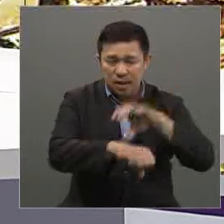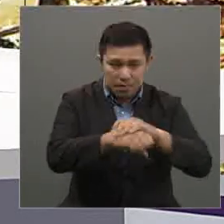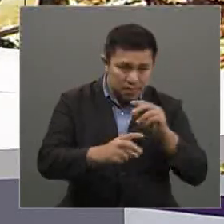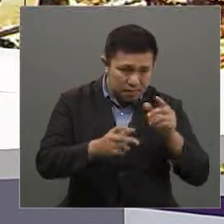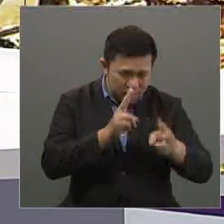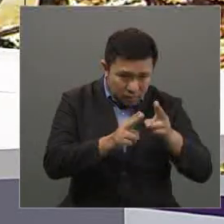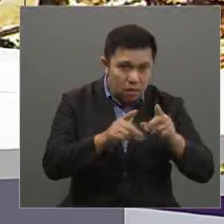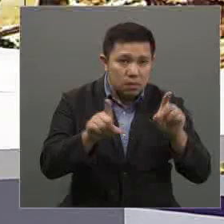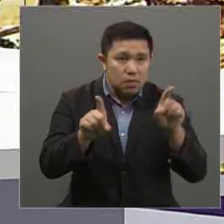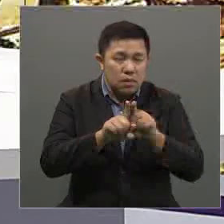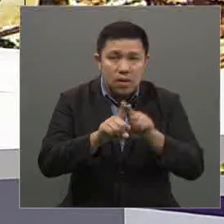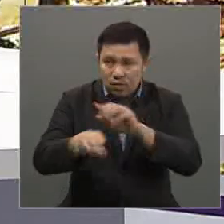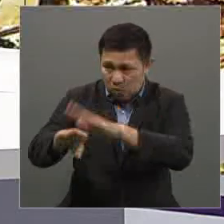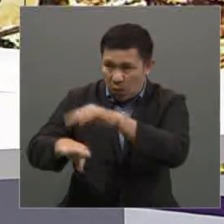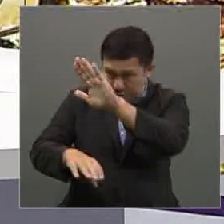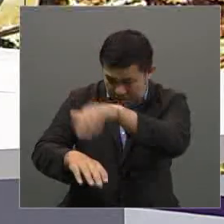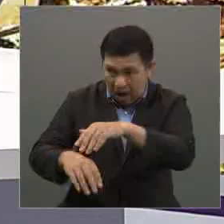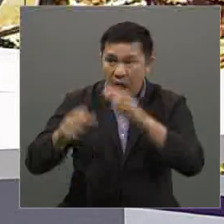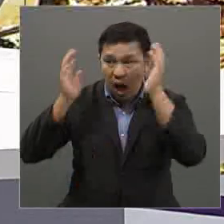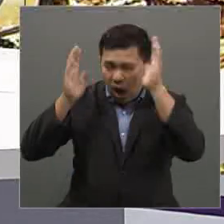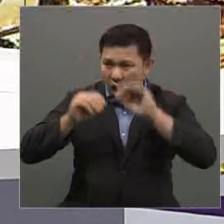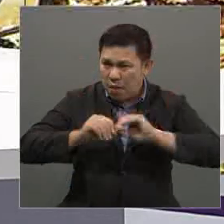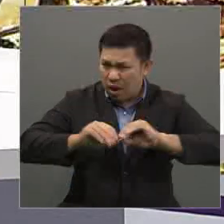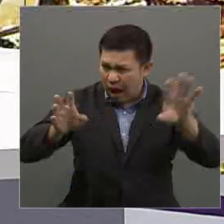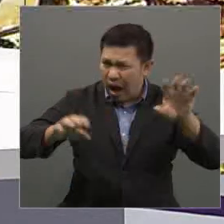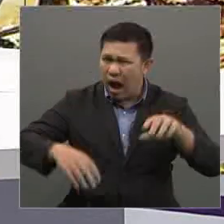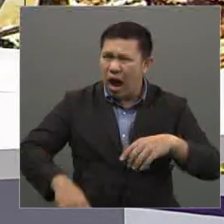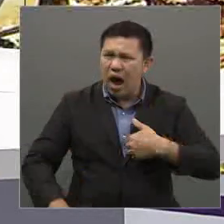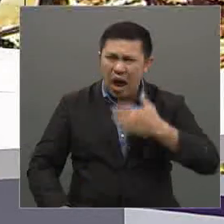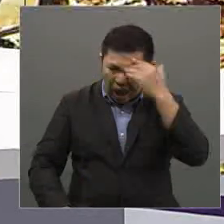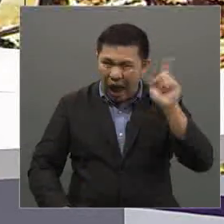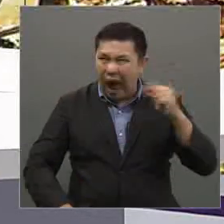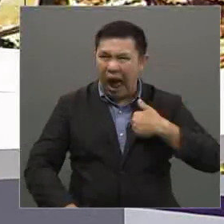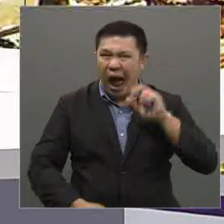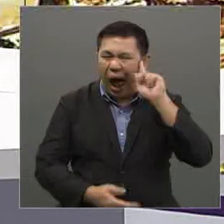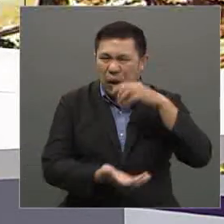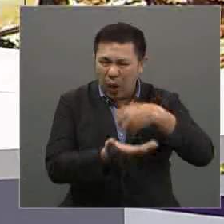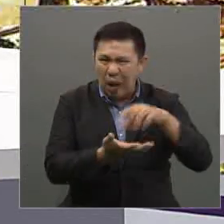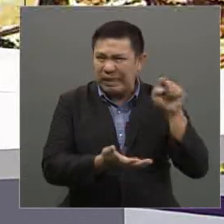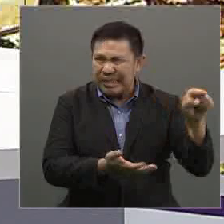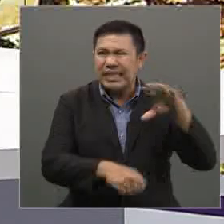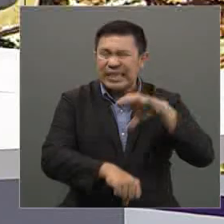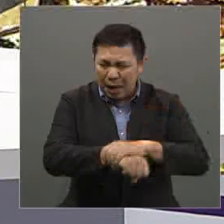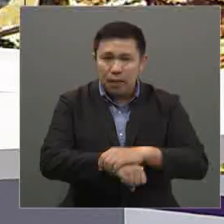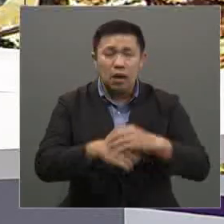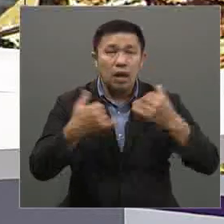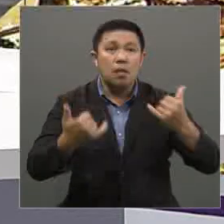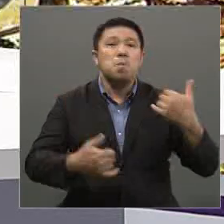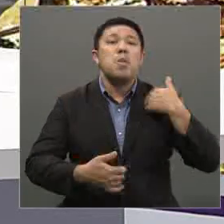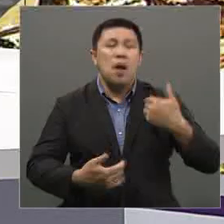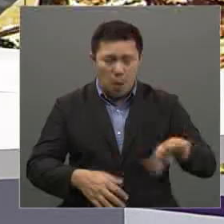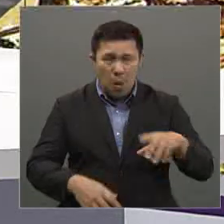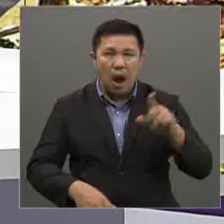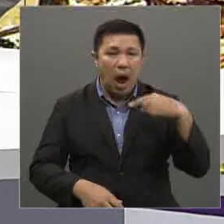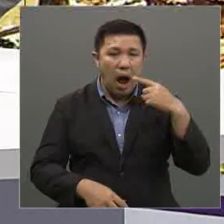คำเราจนเหมือนกับเราไปชวน กลายเป็นว่าเราไปโปรโมทให้เขาทั้งที่เราอ่านข่าวว่าเขาโดนจับแท้ๆ นะคะคราวนี้ก็มีอีกแล้วนะคะคราวนี้